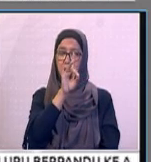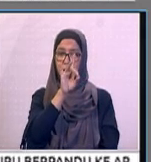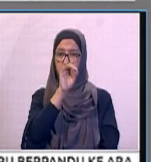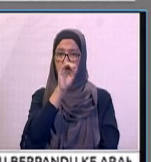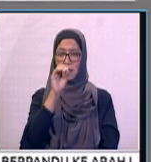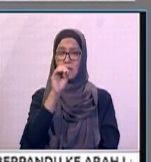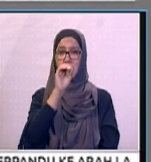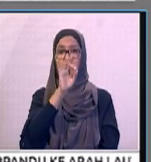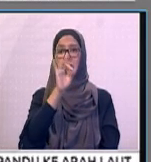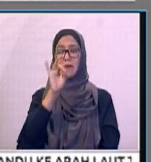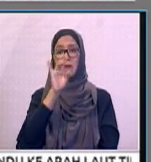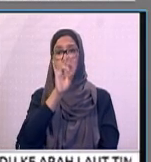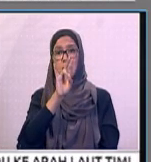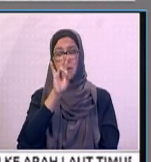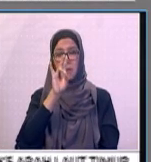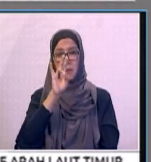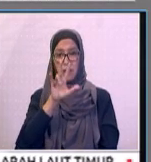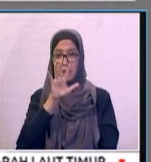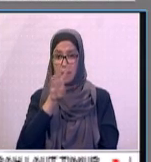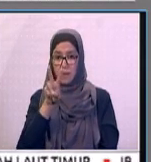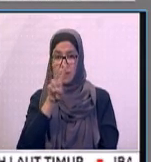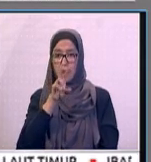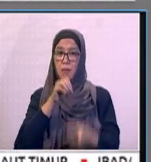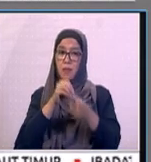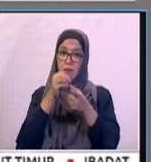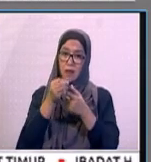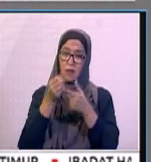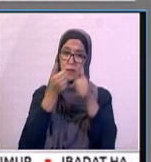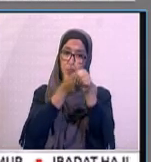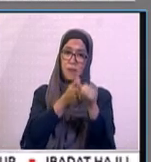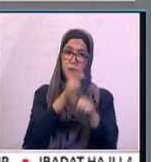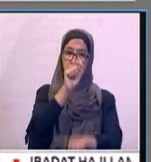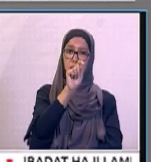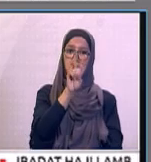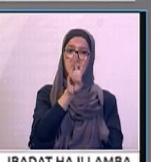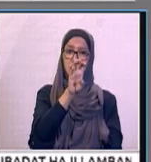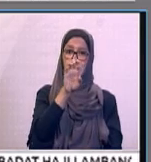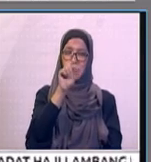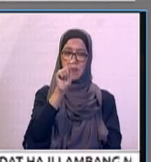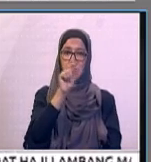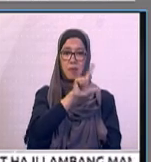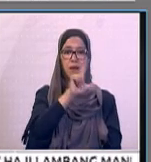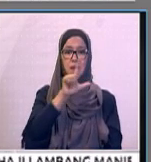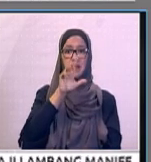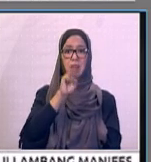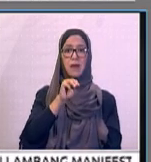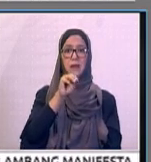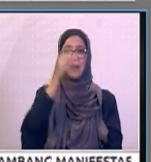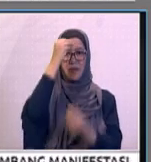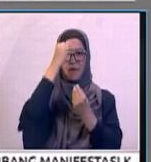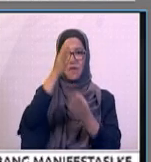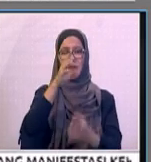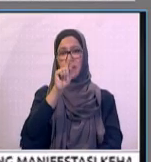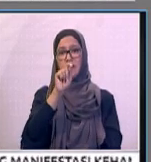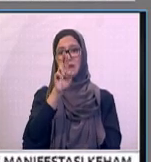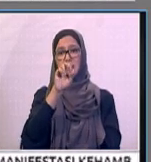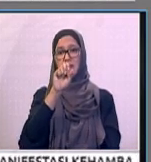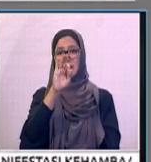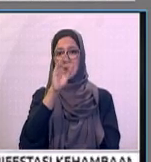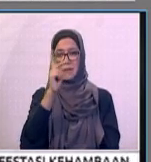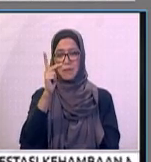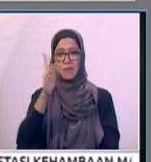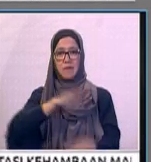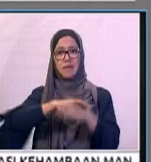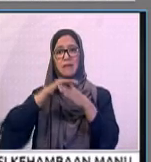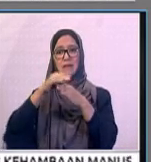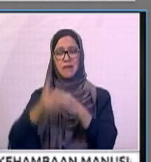1-800-887-752. Serta boleh juga ikuti Twitter kami di LLM Info Trafik. Untuk itu sekian sahaja laporan trafik semasa dari